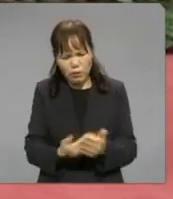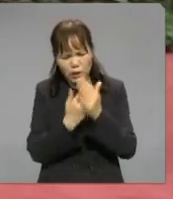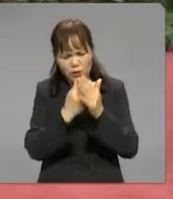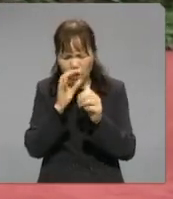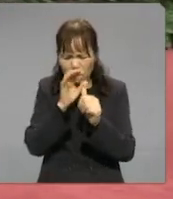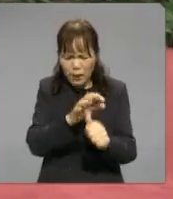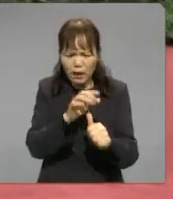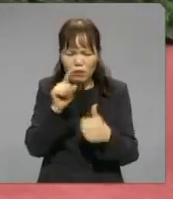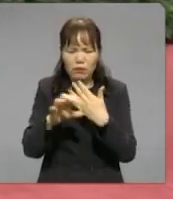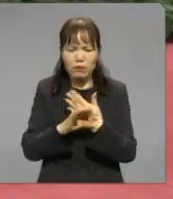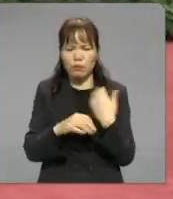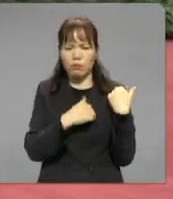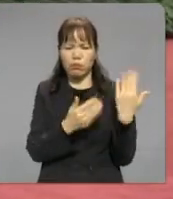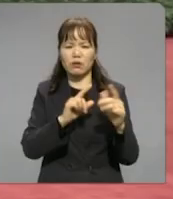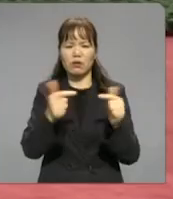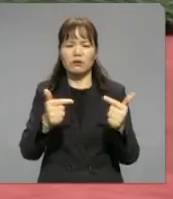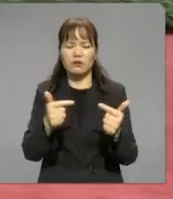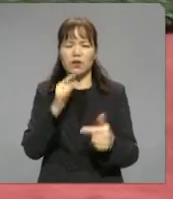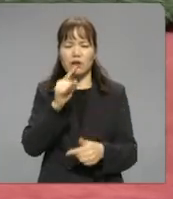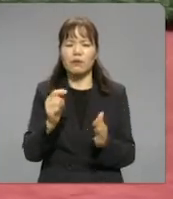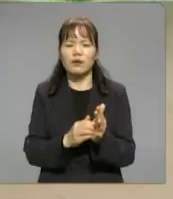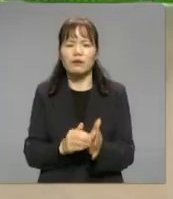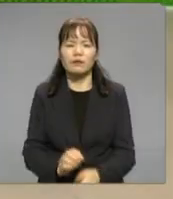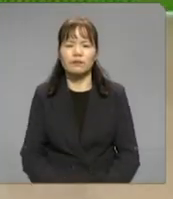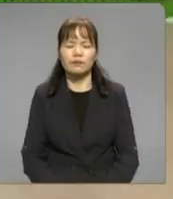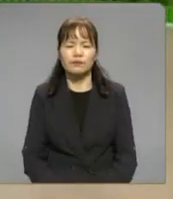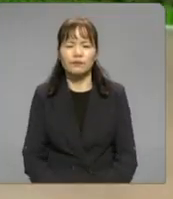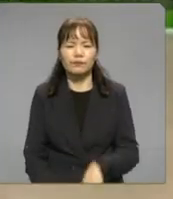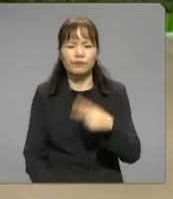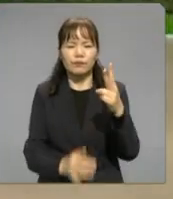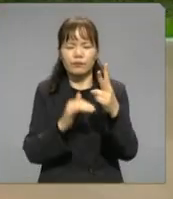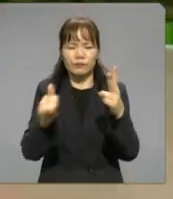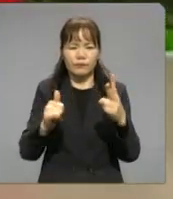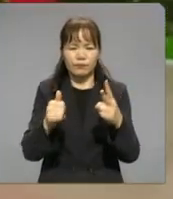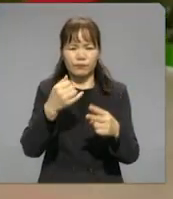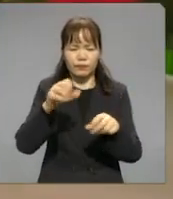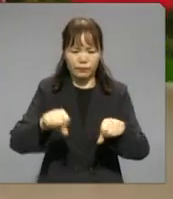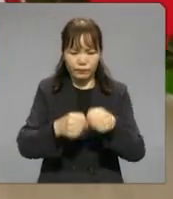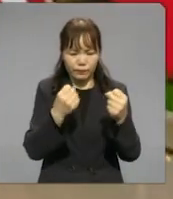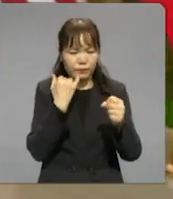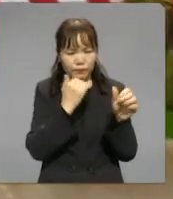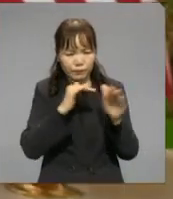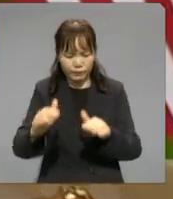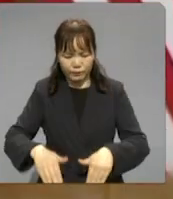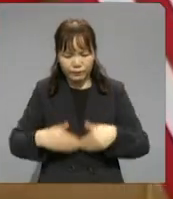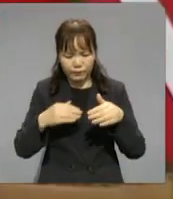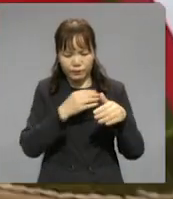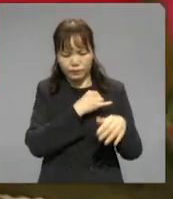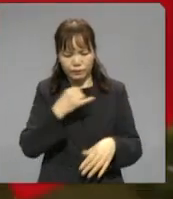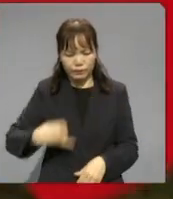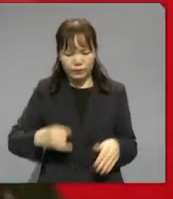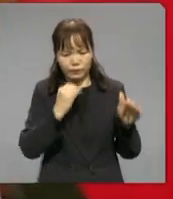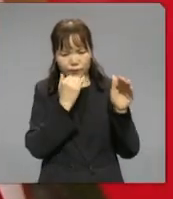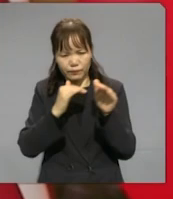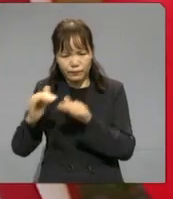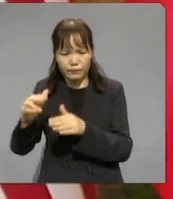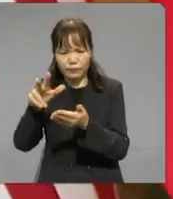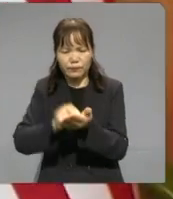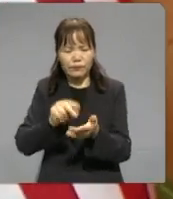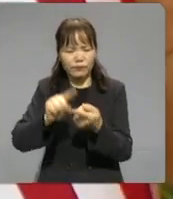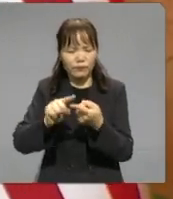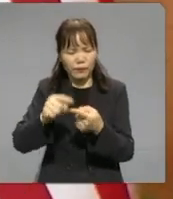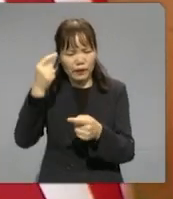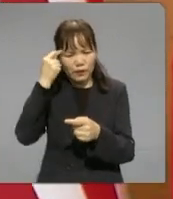않겠다며 팽팽한 싸움을 버렸습니다 두 정상은 대만 해협과 남중국 문제 등의 현안에서도 여전히